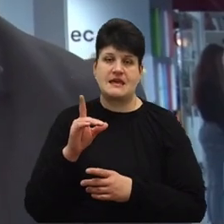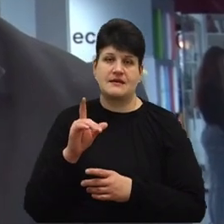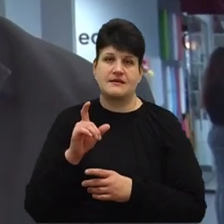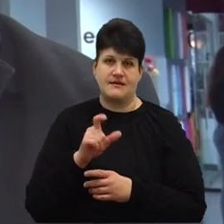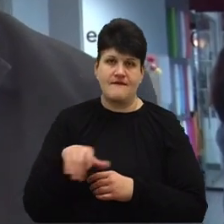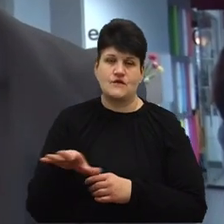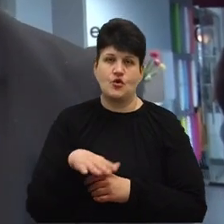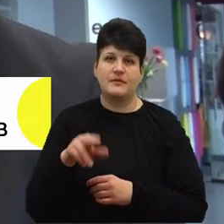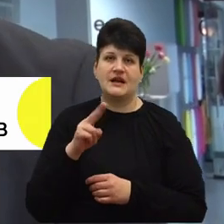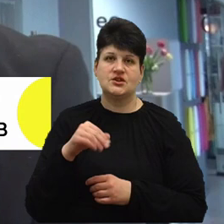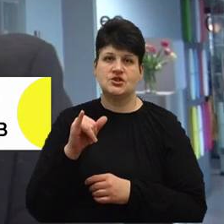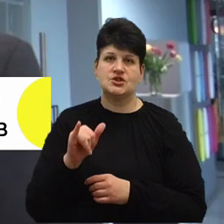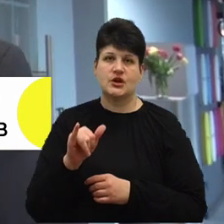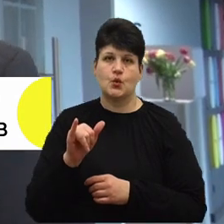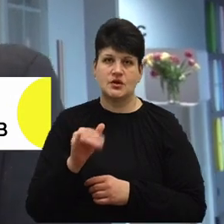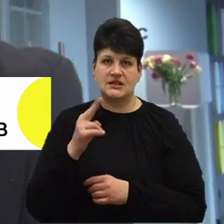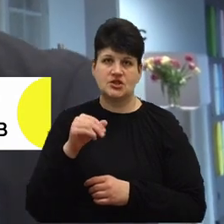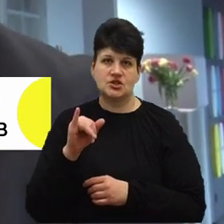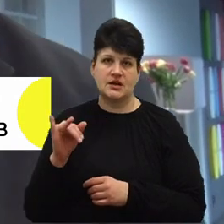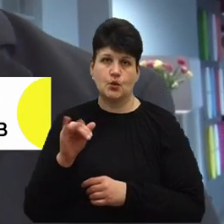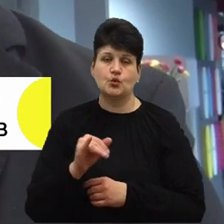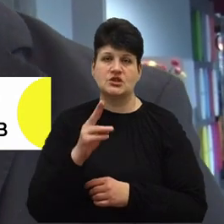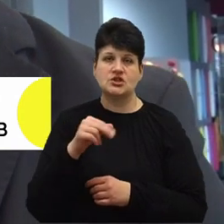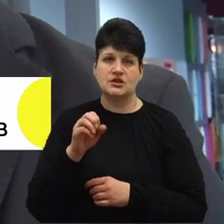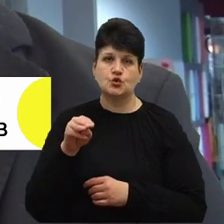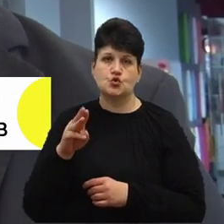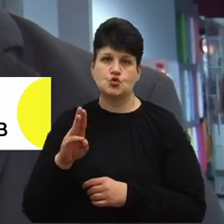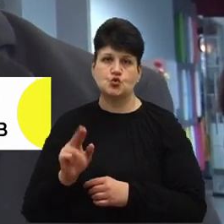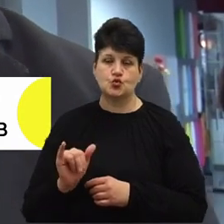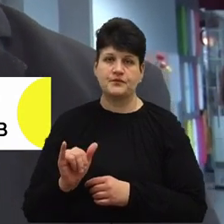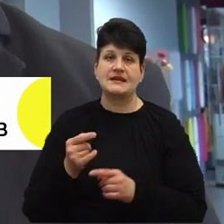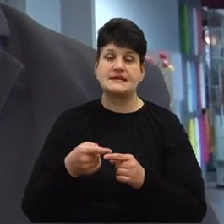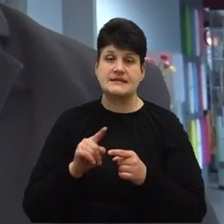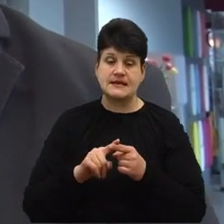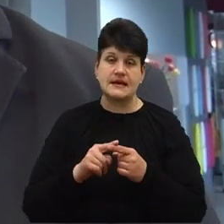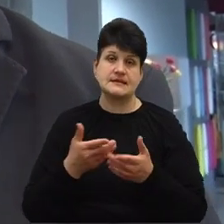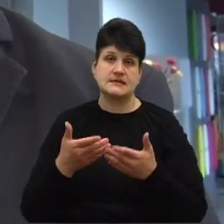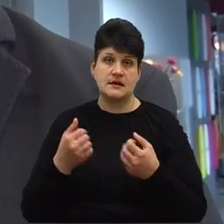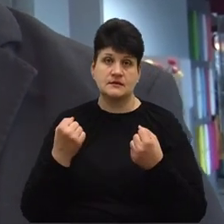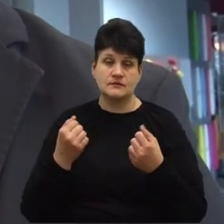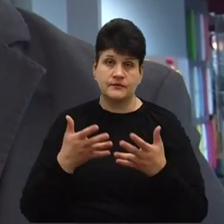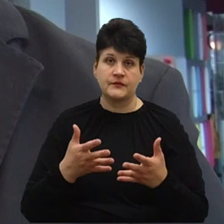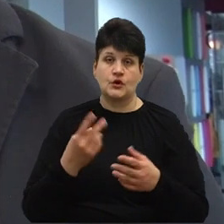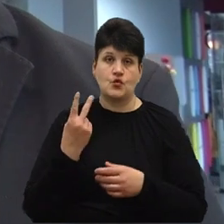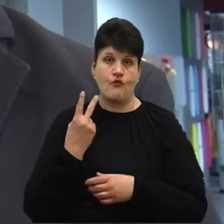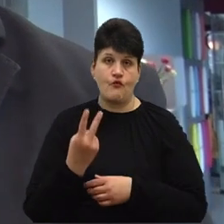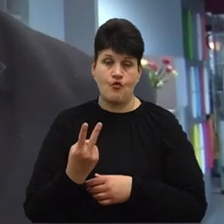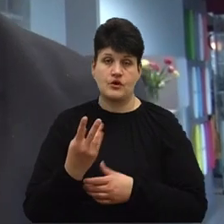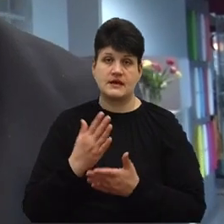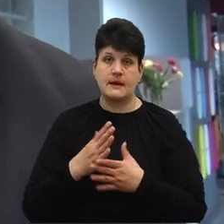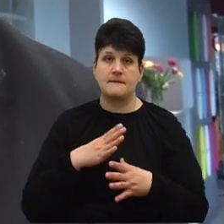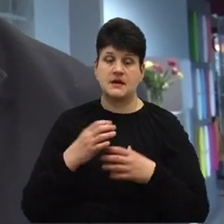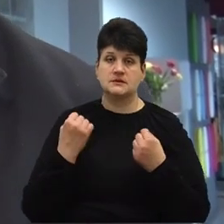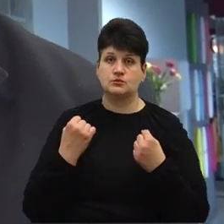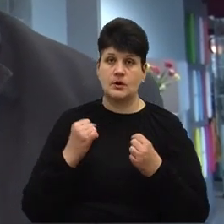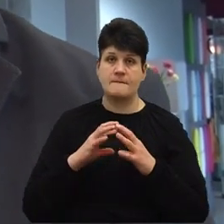ж сьогодні стали, отримали посвідчення і нагородні знаки майстра спорту України з санного спорту. І двоє стали майстрами спорту